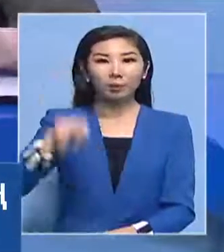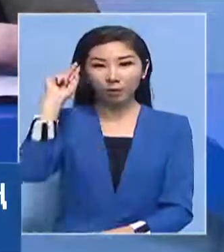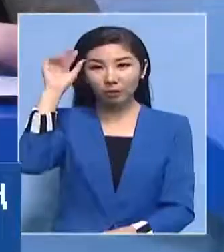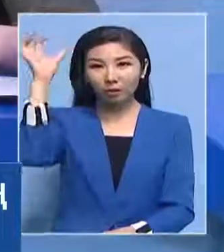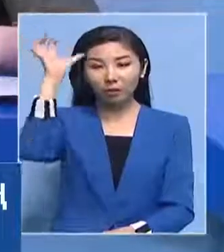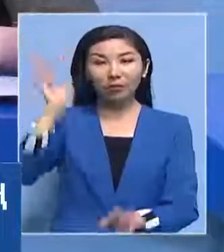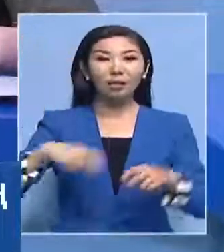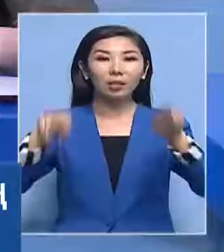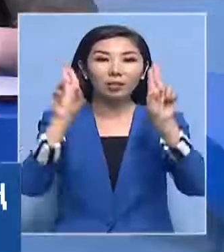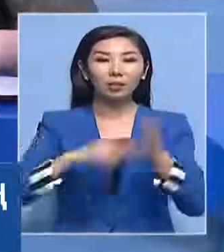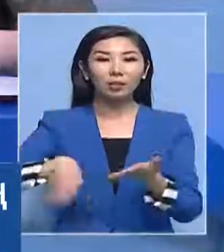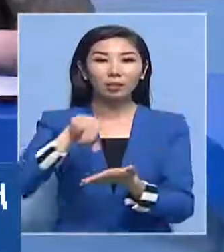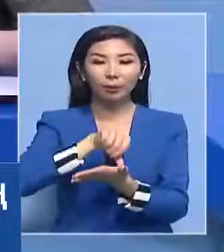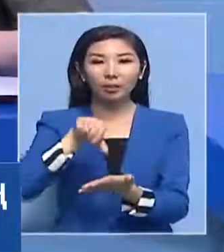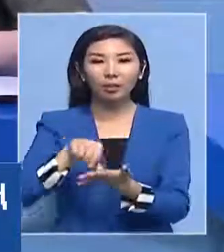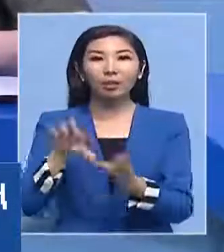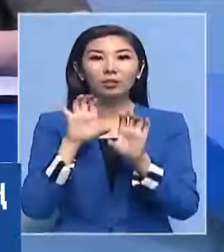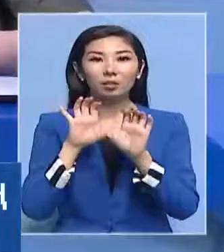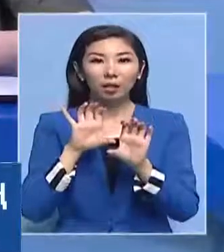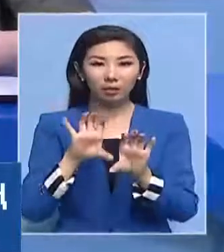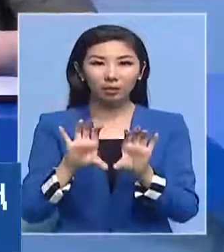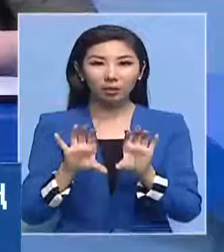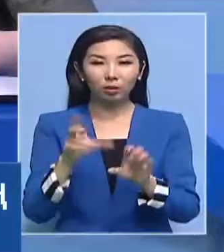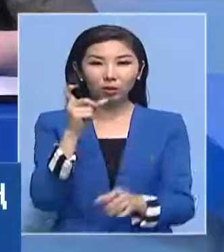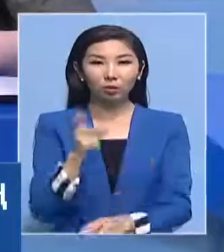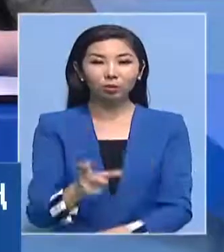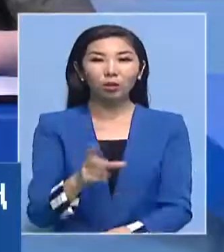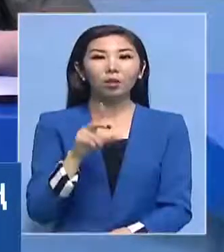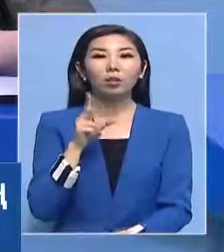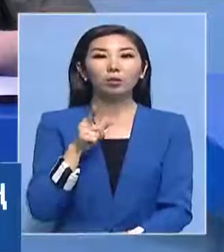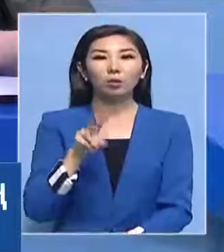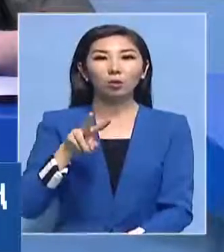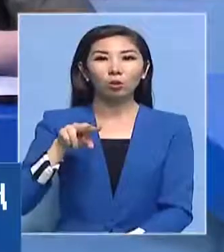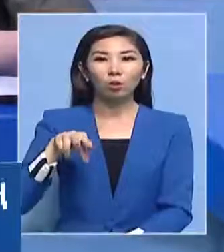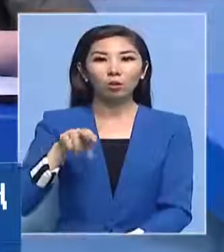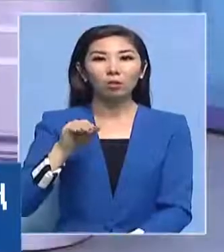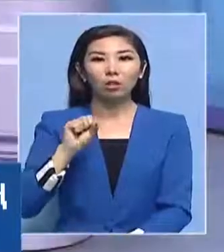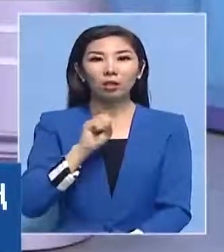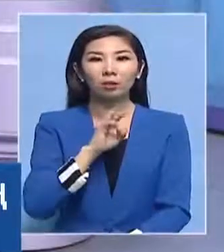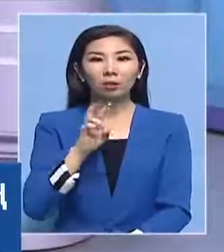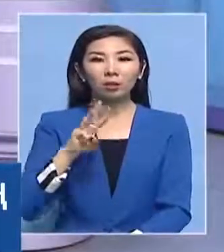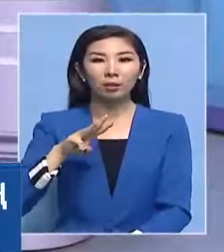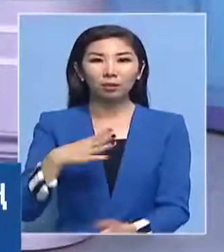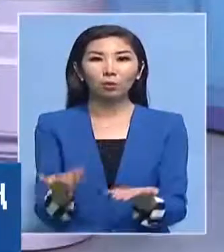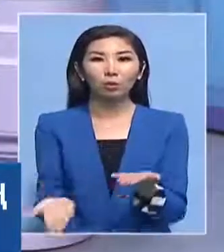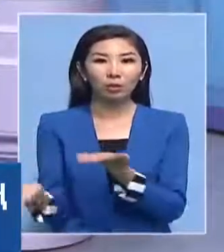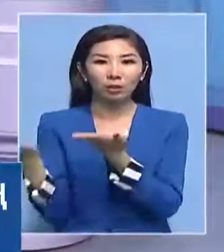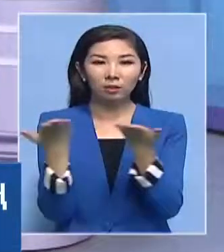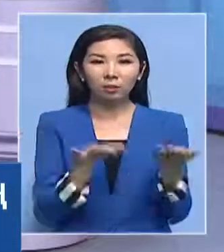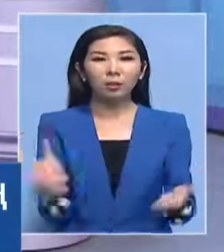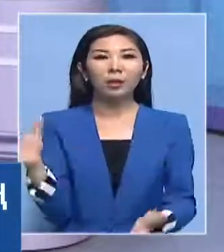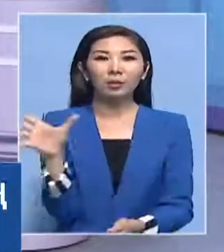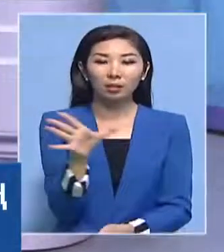ғылым саласы қызметкерлері кәсіподағының заңгері Құрманғазиева Гүлжанат Есетқызы. Қош келдіңіздер.